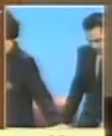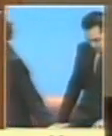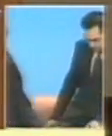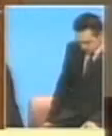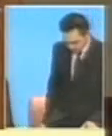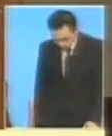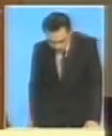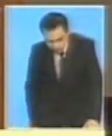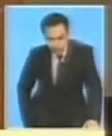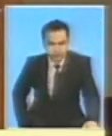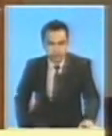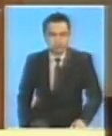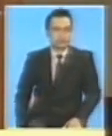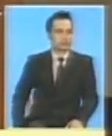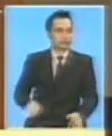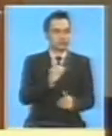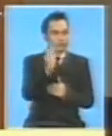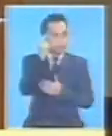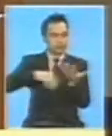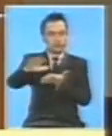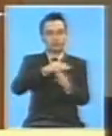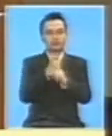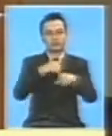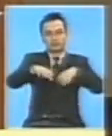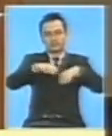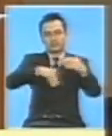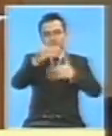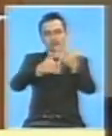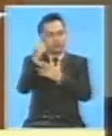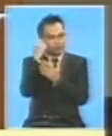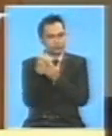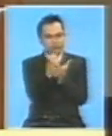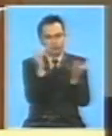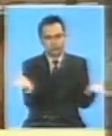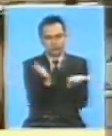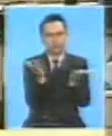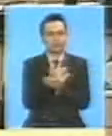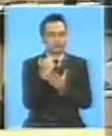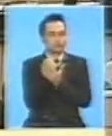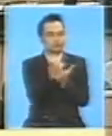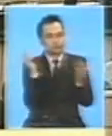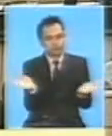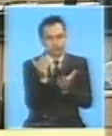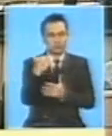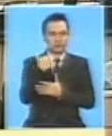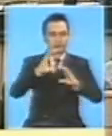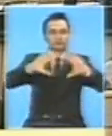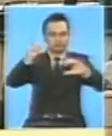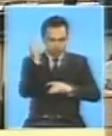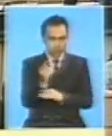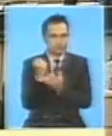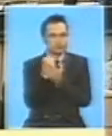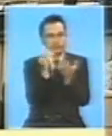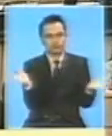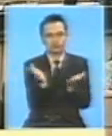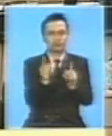ของเขานะครับเปลี่ยนอาชีพเขาไปรองรับงานในวันข้างหน้าเราต้องช่วยเขานะครับรัฐก็ต้องช่วยในส่วนของการดำเนินชี